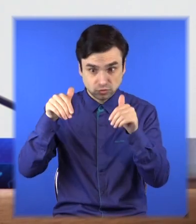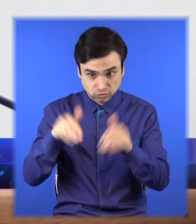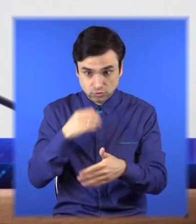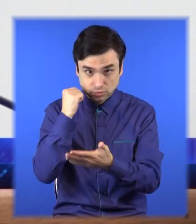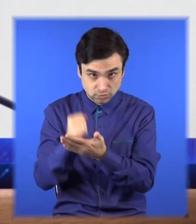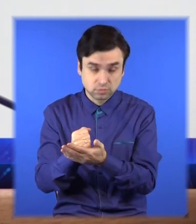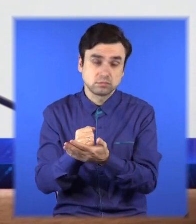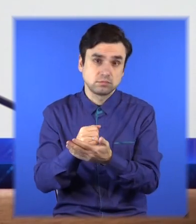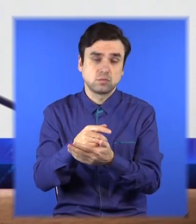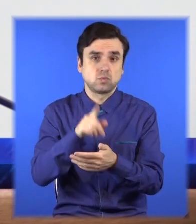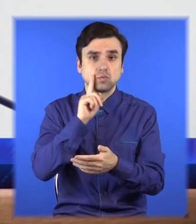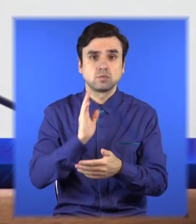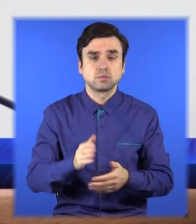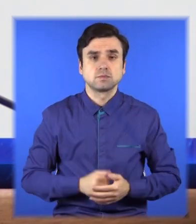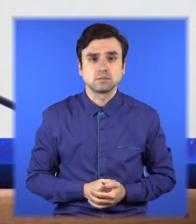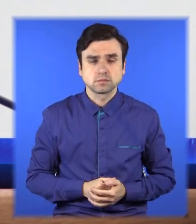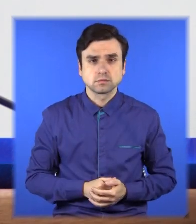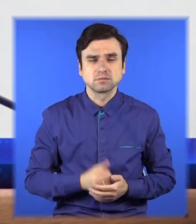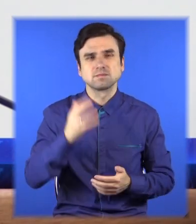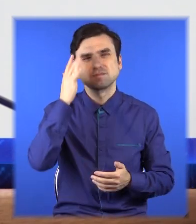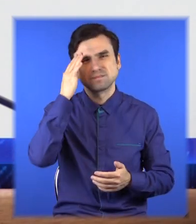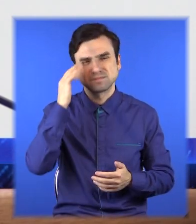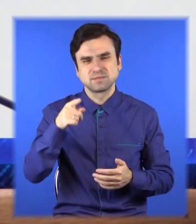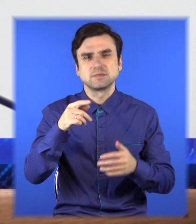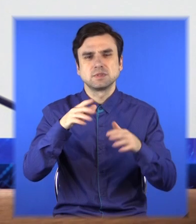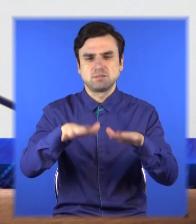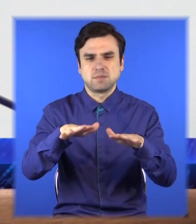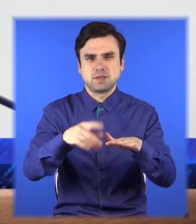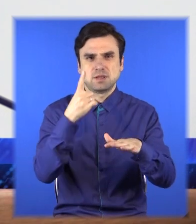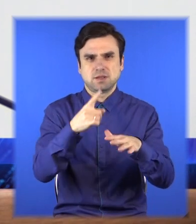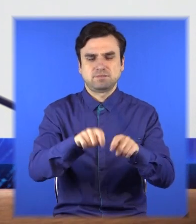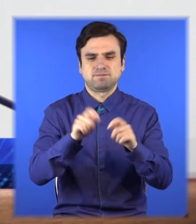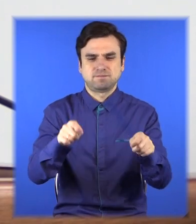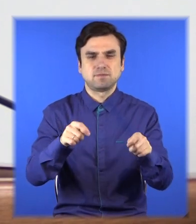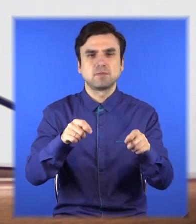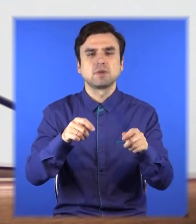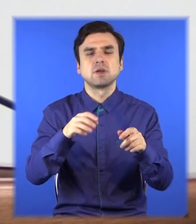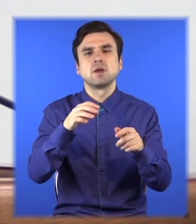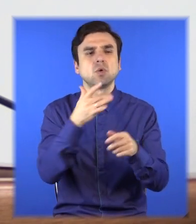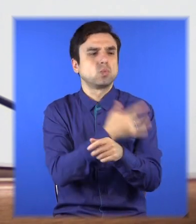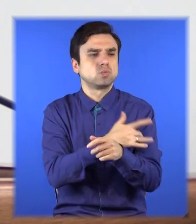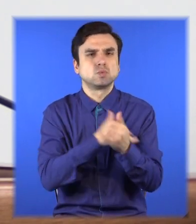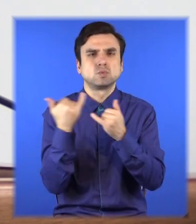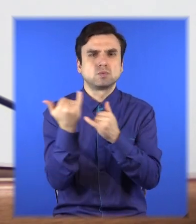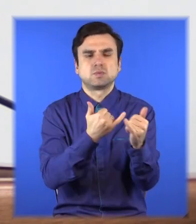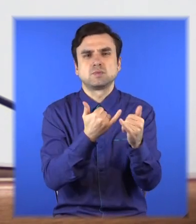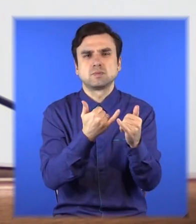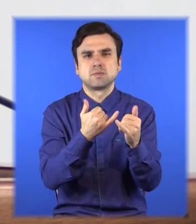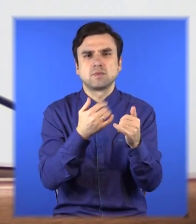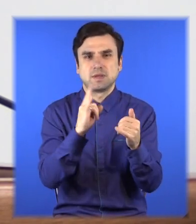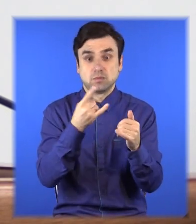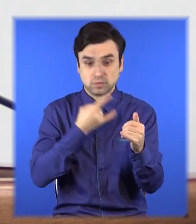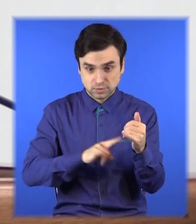Пропонується затвердження нового змісту пакетної послуги народження дитини. Зараз до пакету входить 5 послуг, а